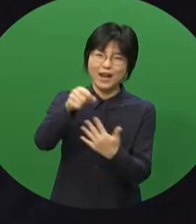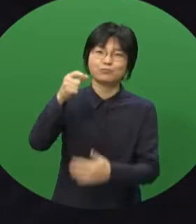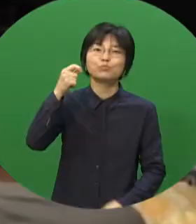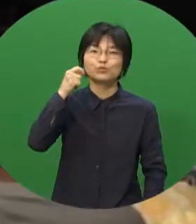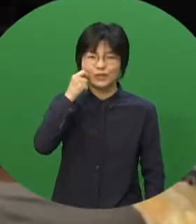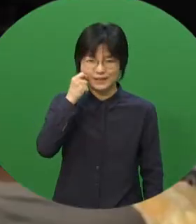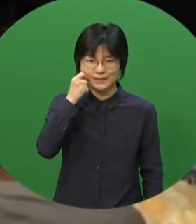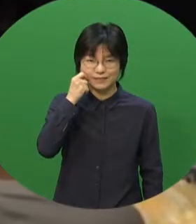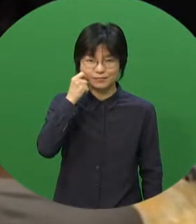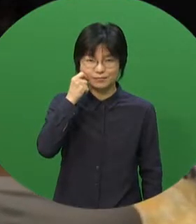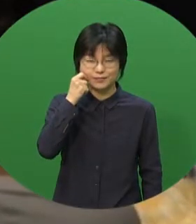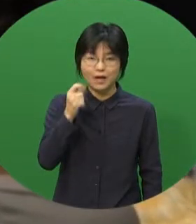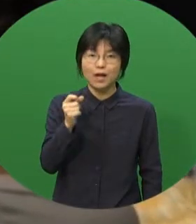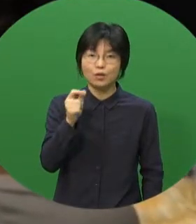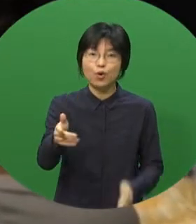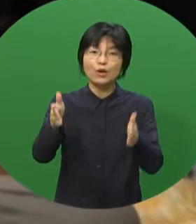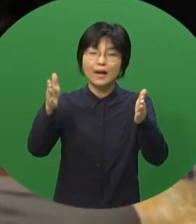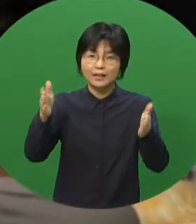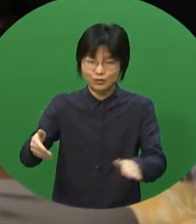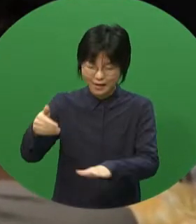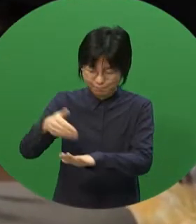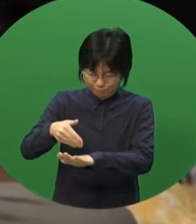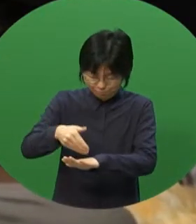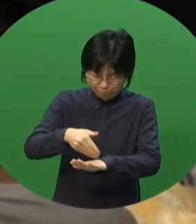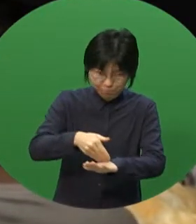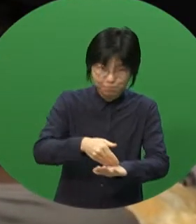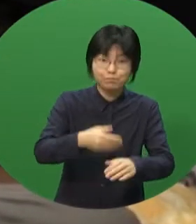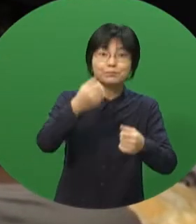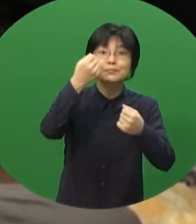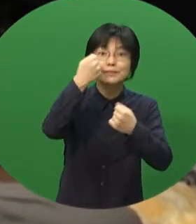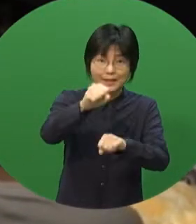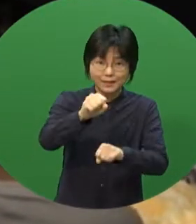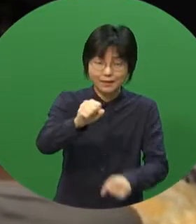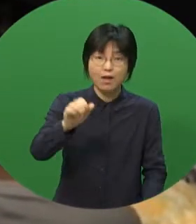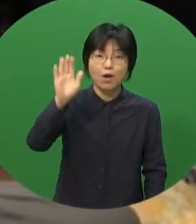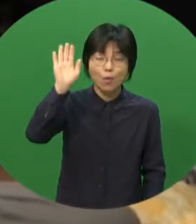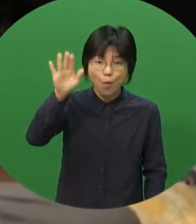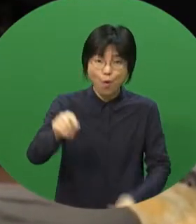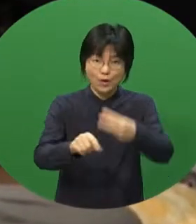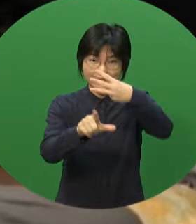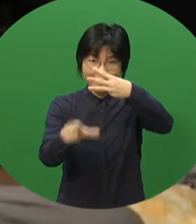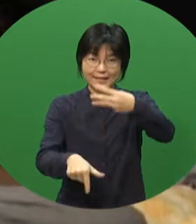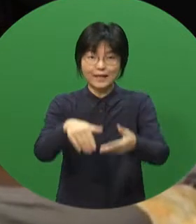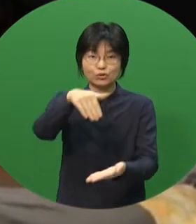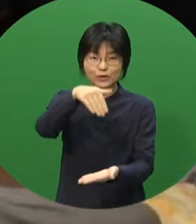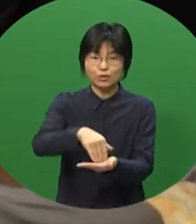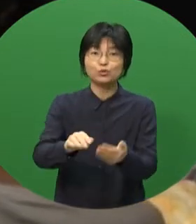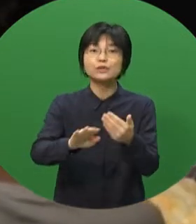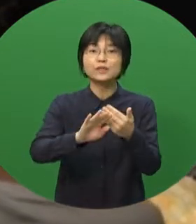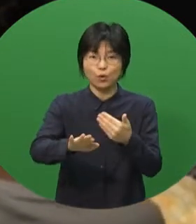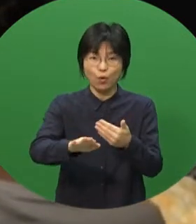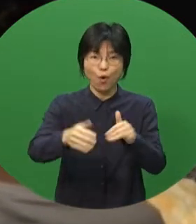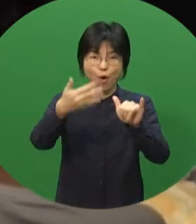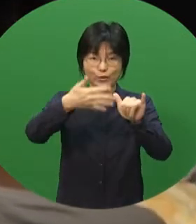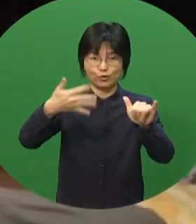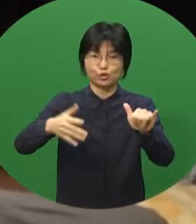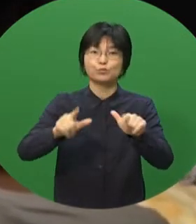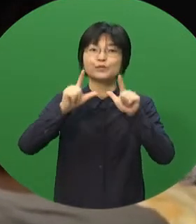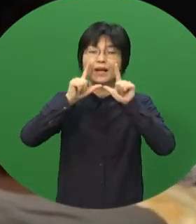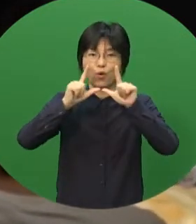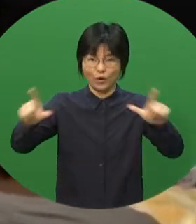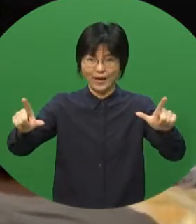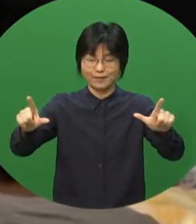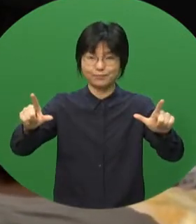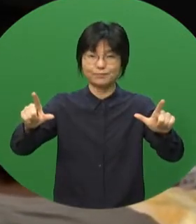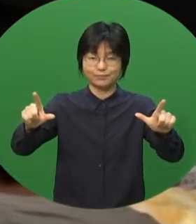。 大学生が半年間取り組んだ成果は、3月下旬以降に北九州芸術劇場の